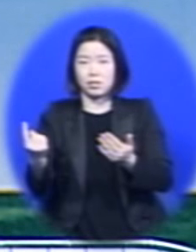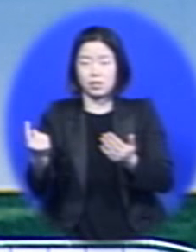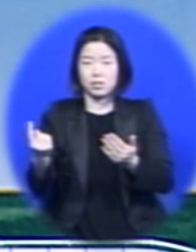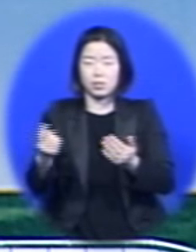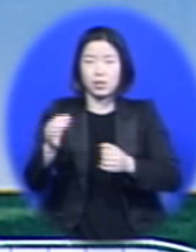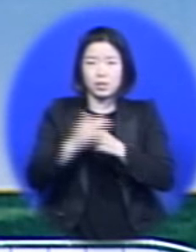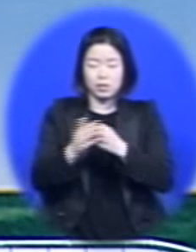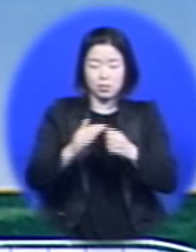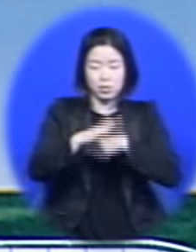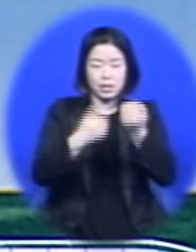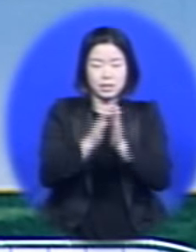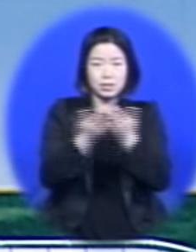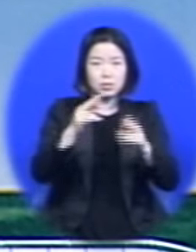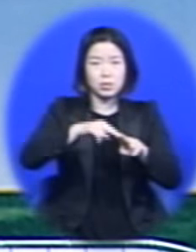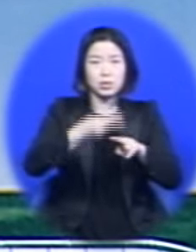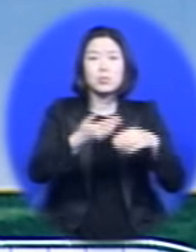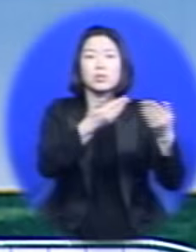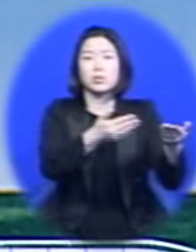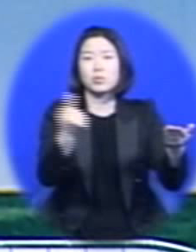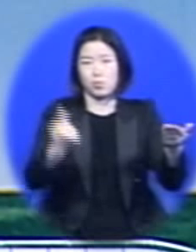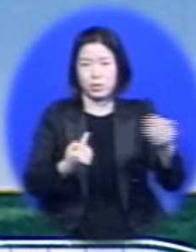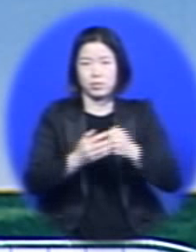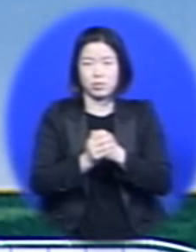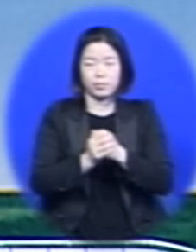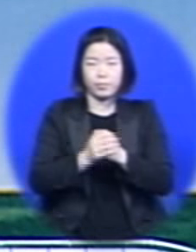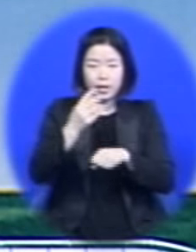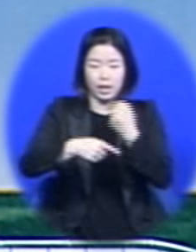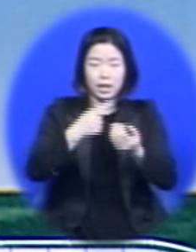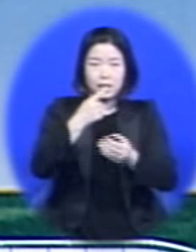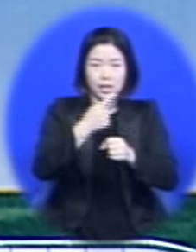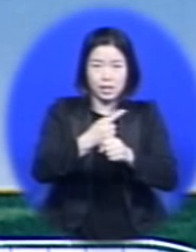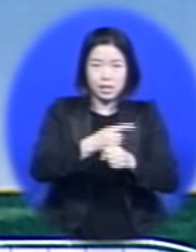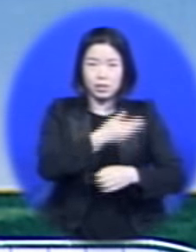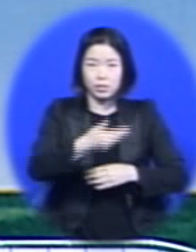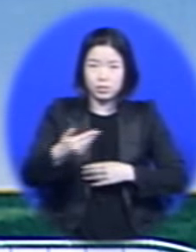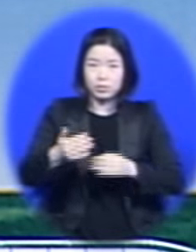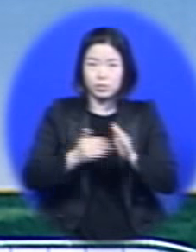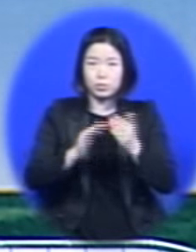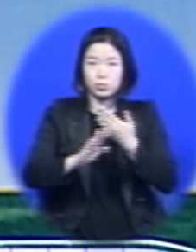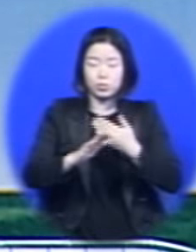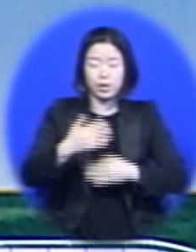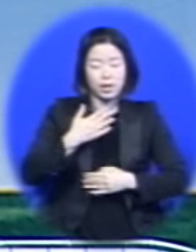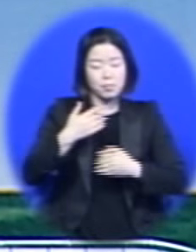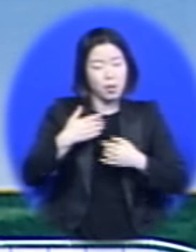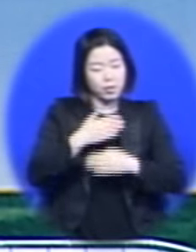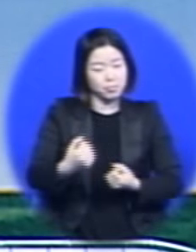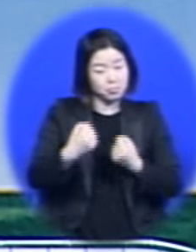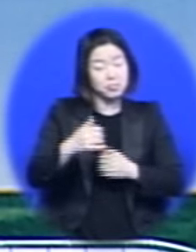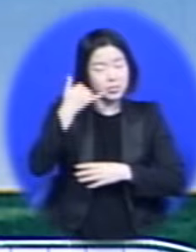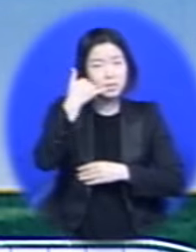드리고 나올 수밖에 없었답니다. 1년쯤 지나서 안부 전화를 하게 됐는데 그